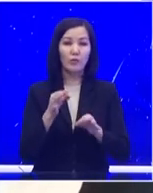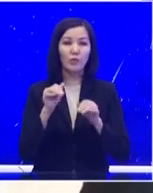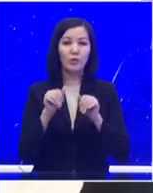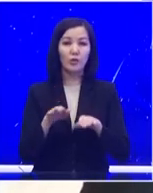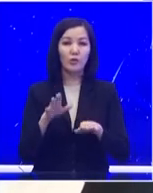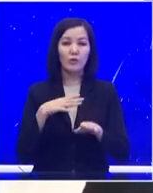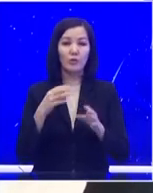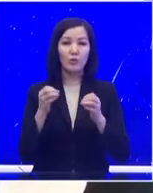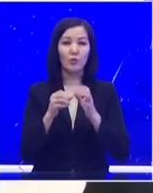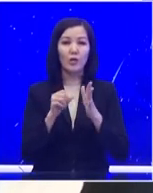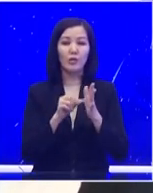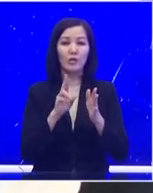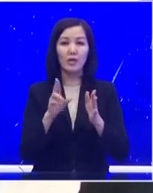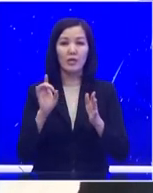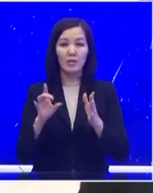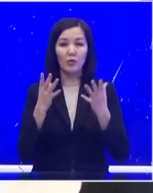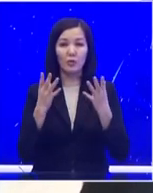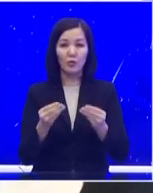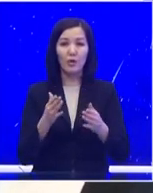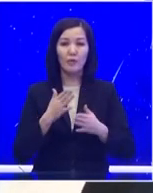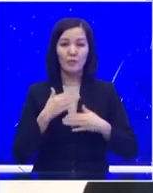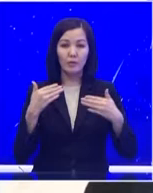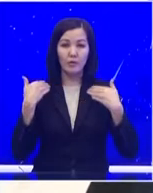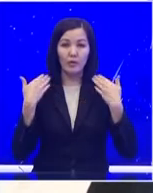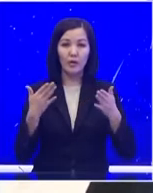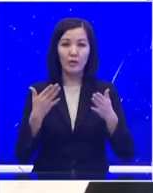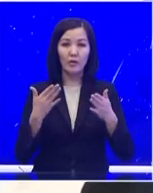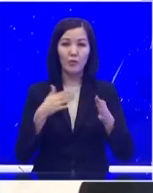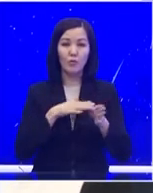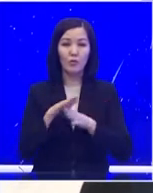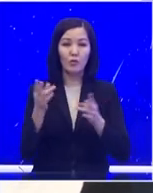шықты 16 қаңтар күні. Біздің берген нұсқаманы мәжбүрлеп